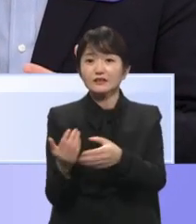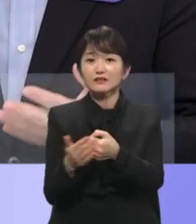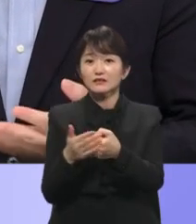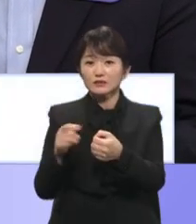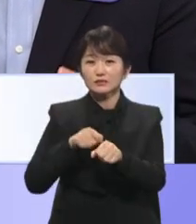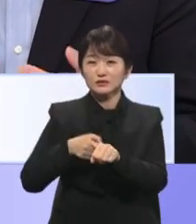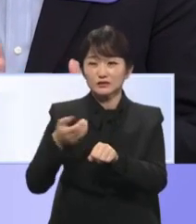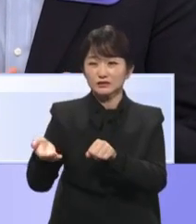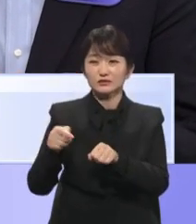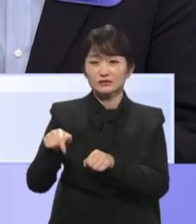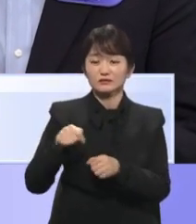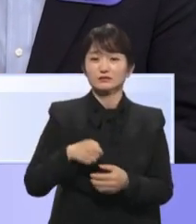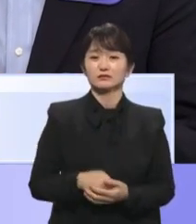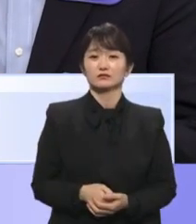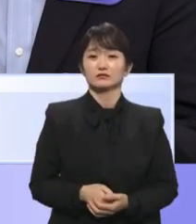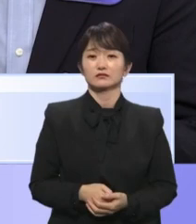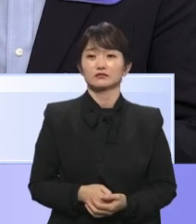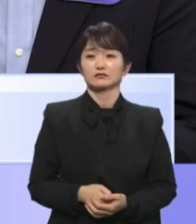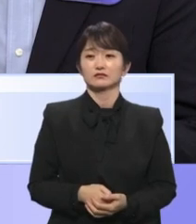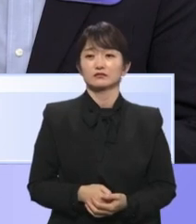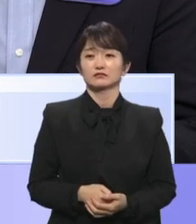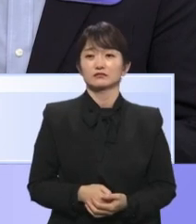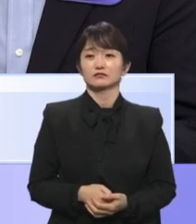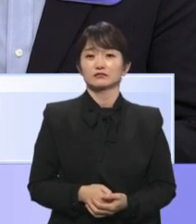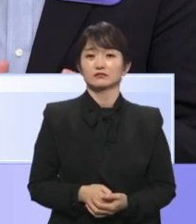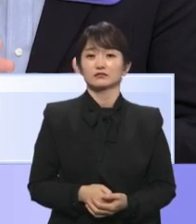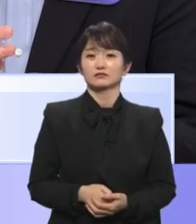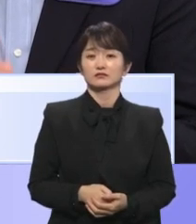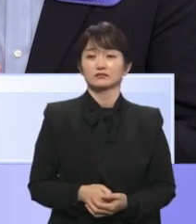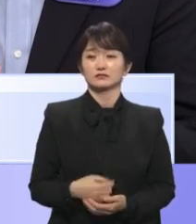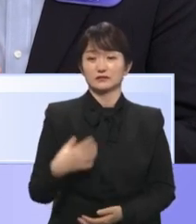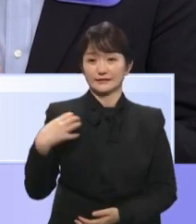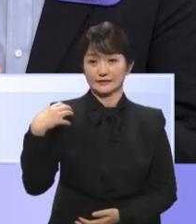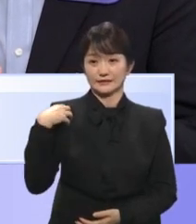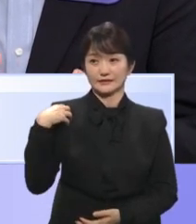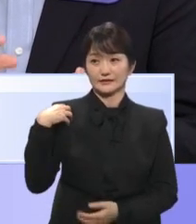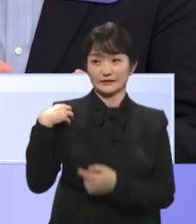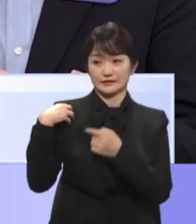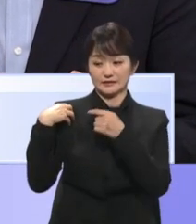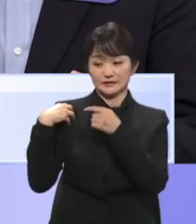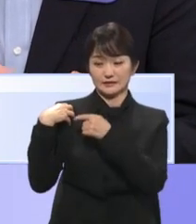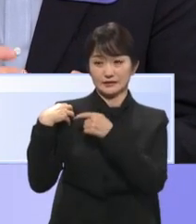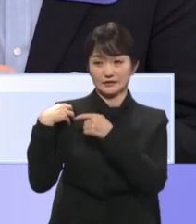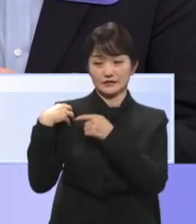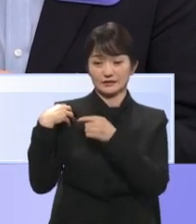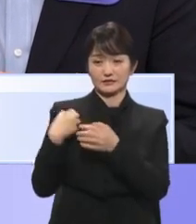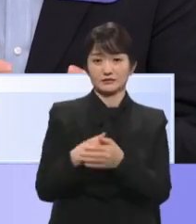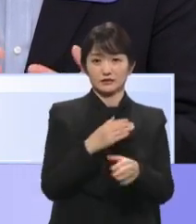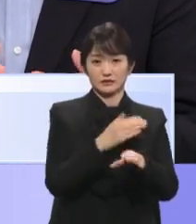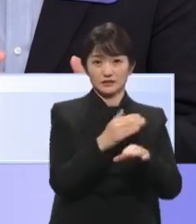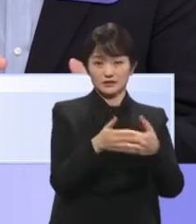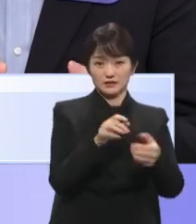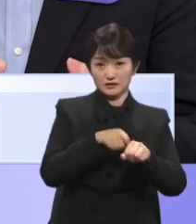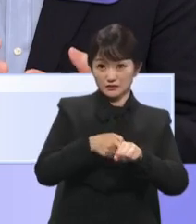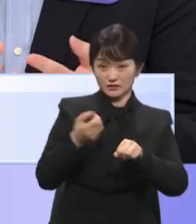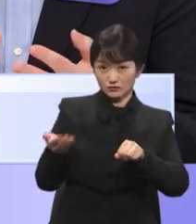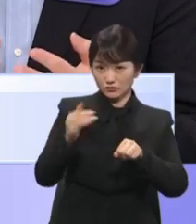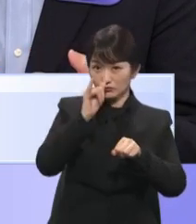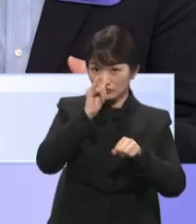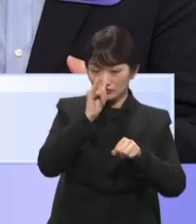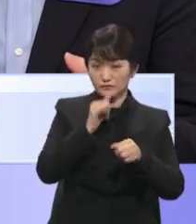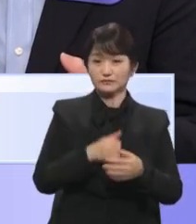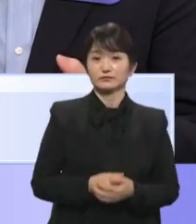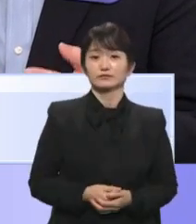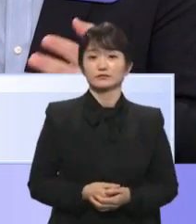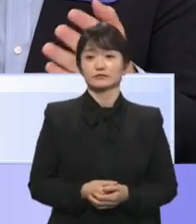국민들이 볼 때는 그 부분은 사실 좀 어 어떤 뭐랄까요 책임이라 이런 걸 또 당 물를 수도 있는 거 아니냐 이런 생각이 들 말도